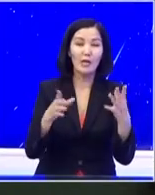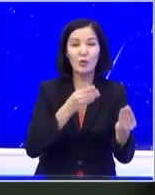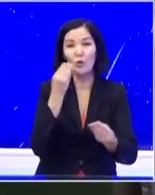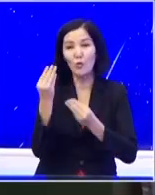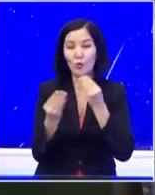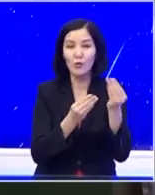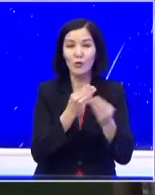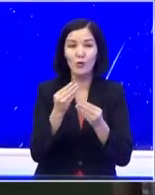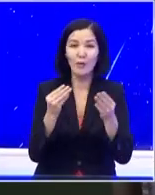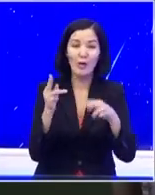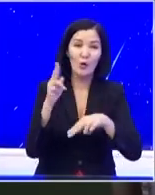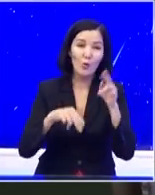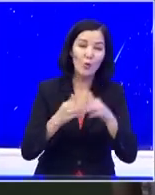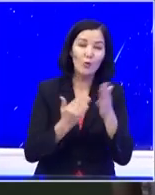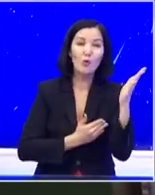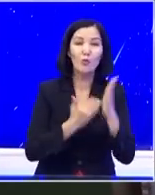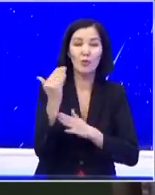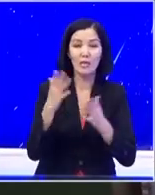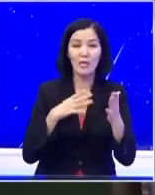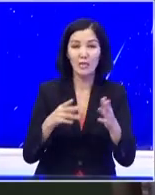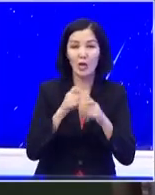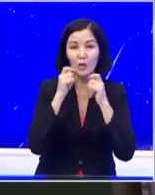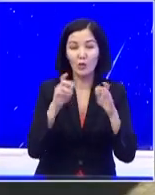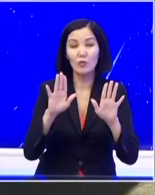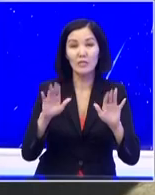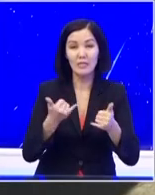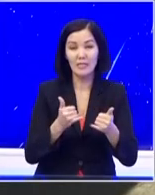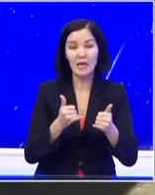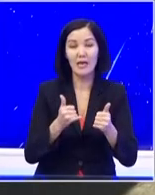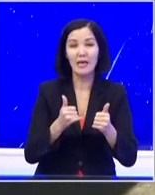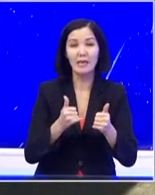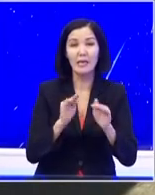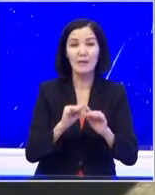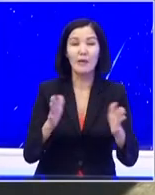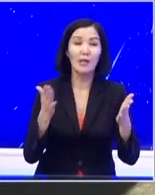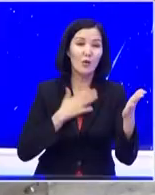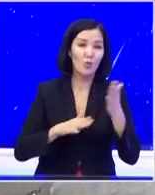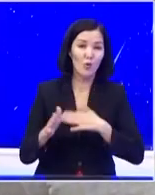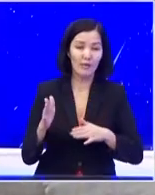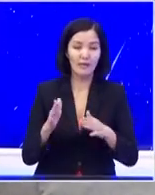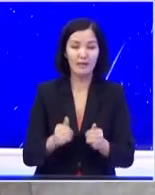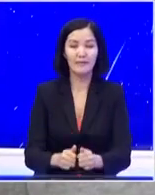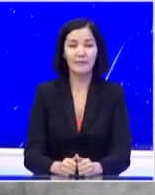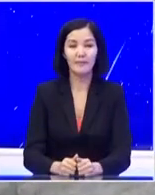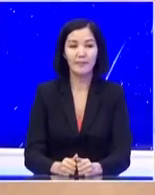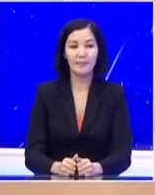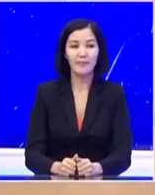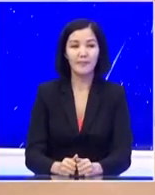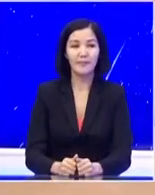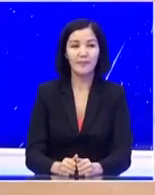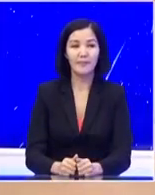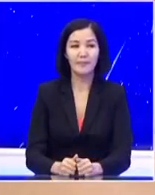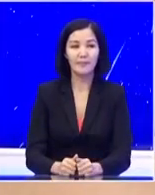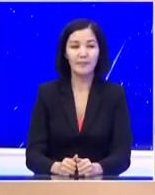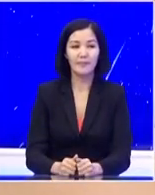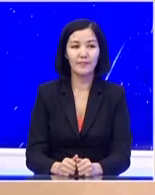арқылы балалардың көңілін көтерді. Мұндай тосын сыйға риза болған балақайлардың қуанышы еселене түсті. Спасибо